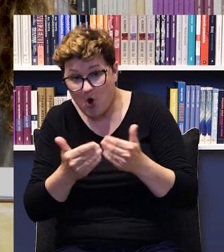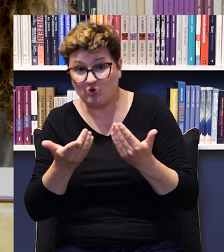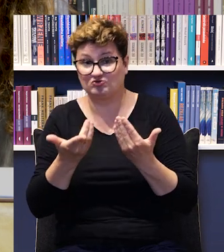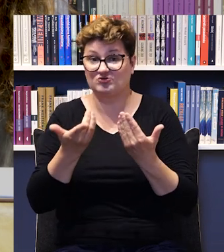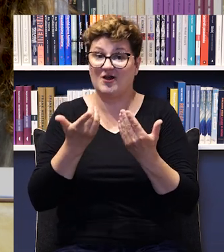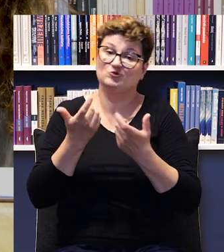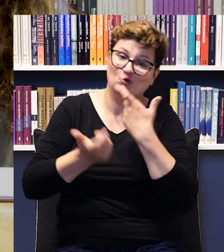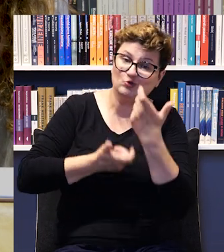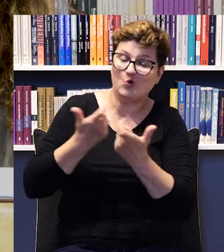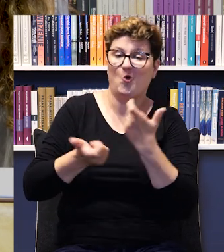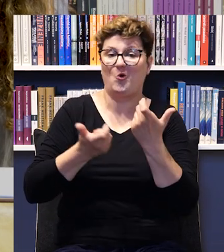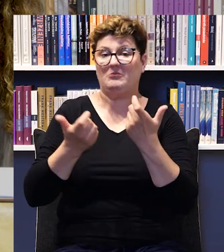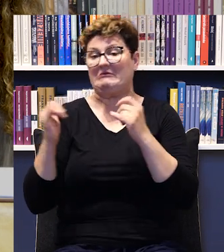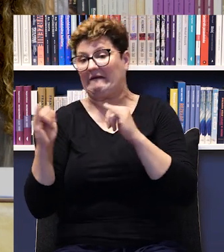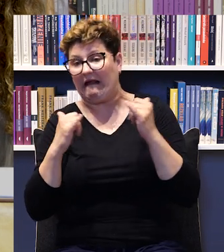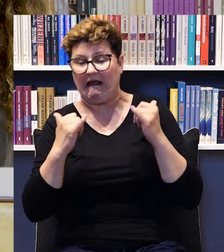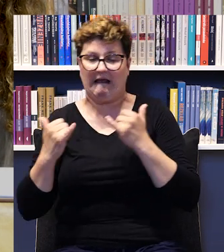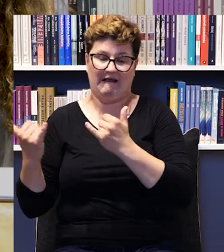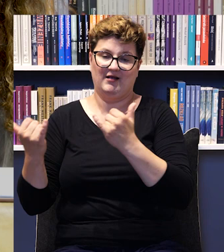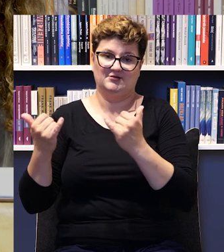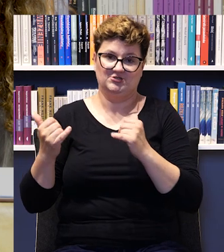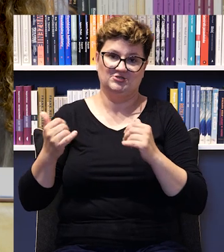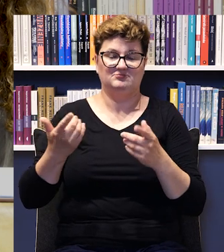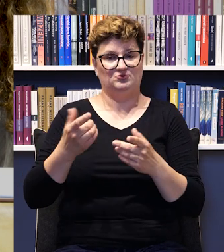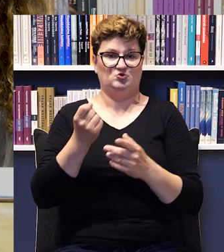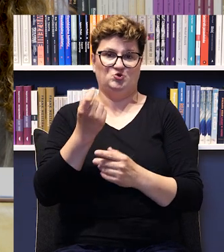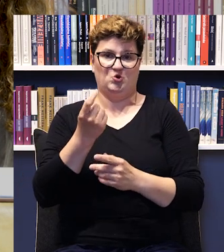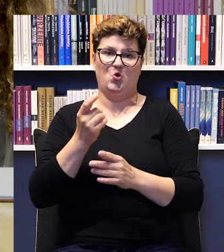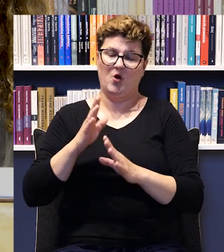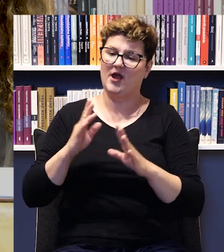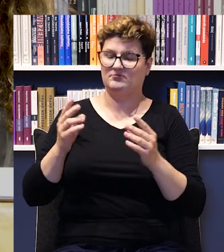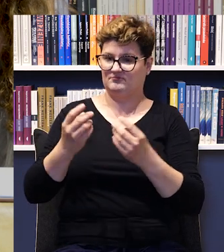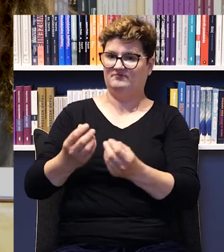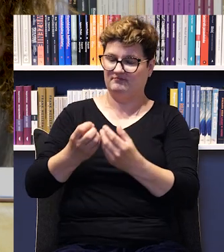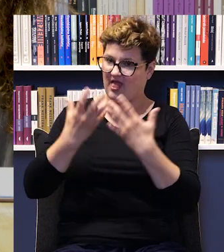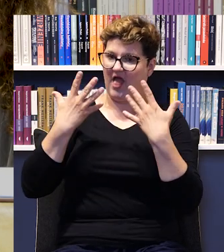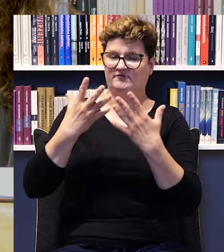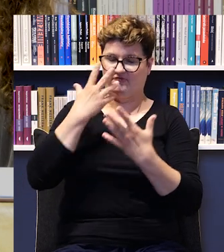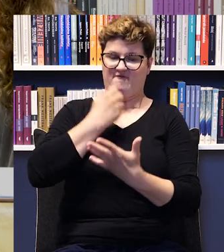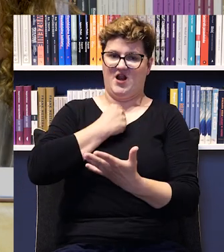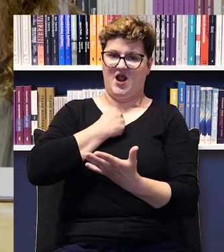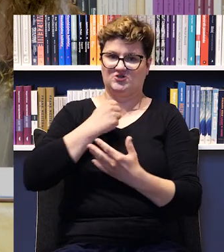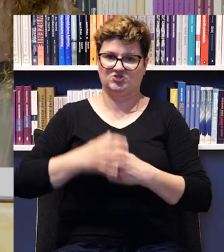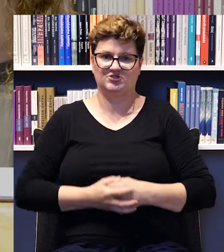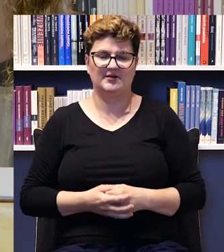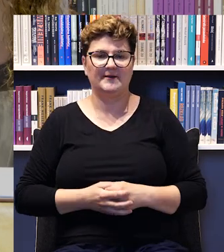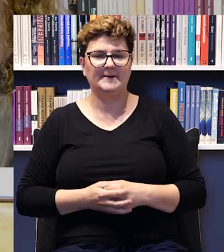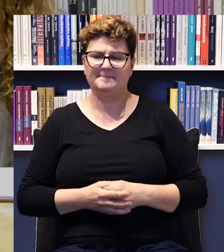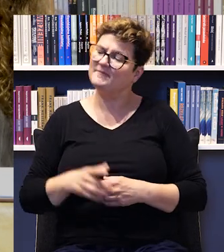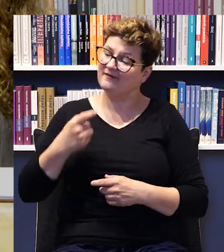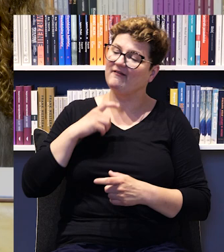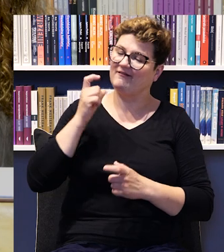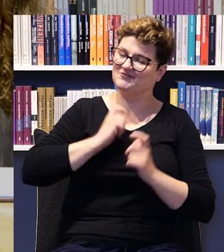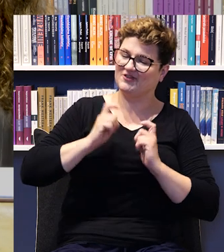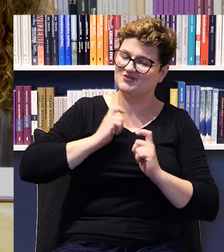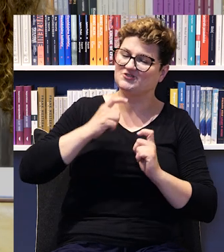z tym zrobić, żeby to jednak było troszkę przejrzystsze. To ja się cieszę, że ty skręciłaś w